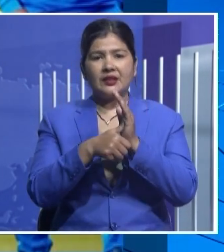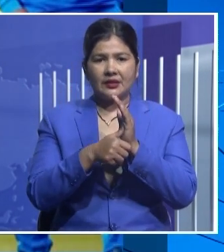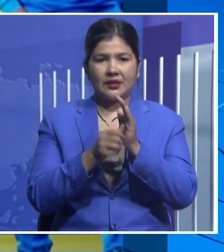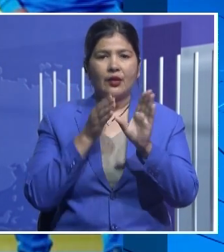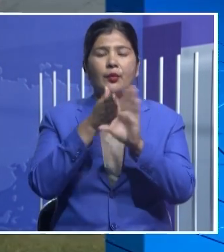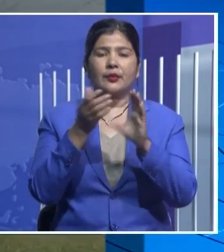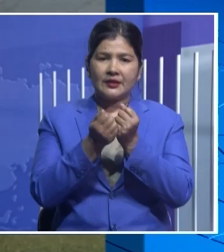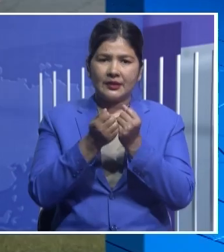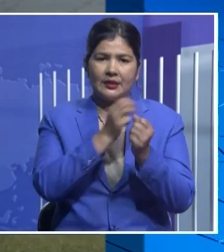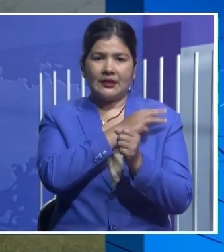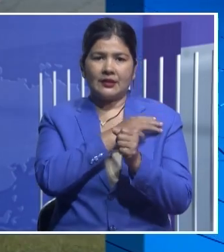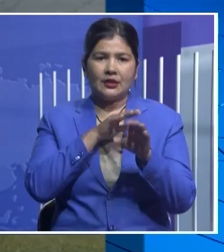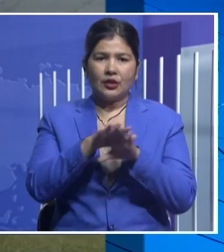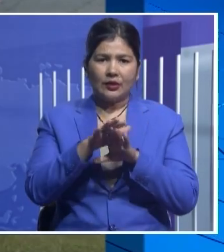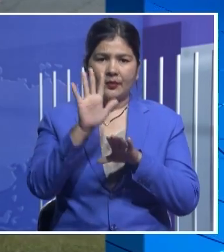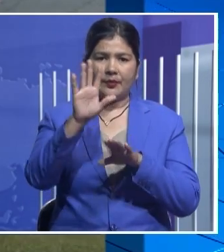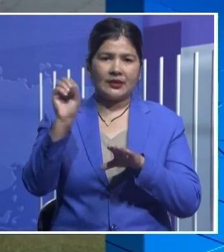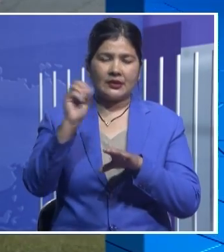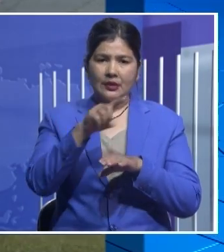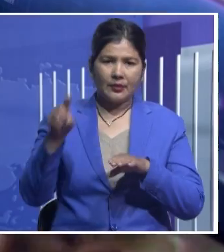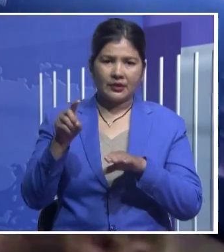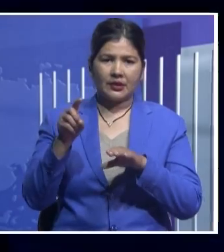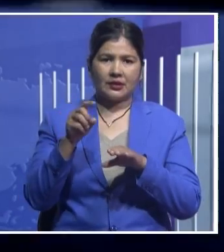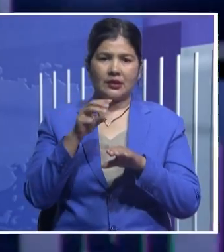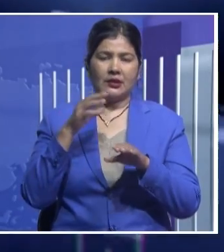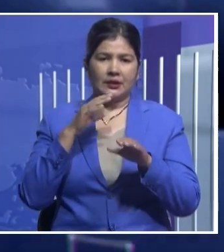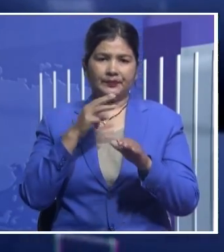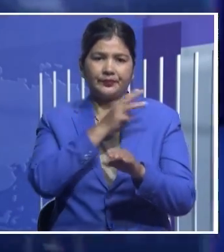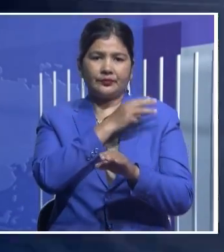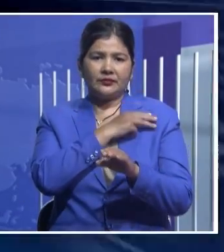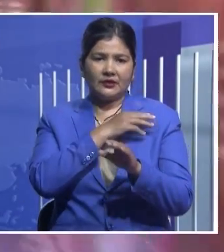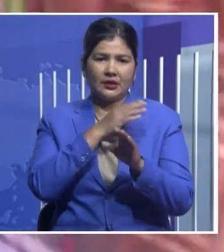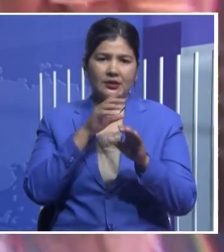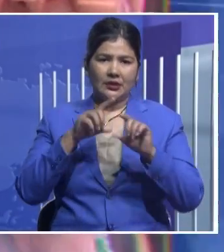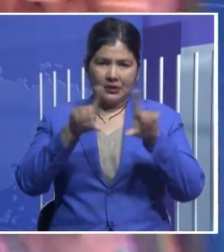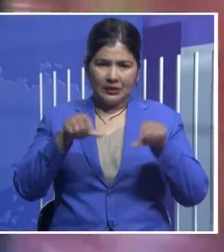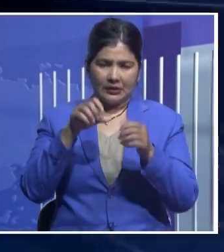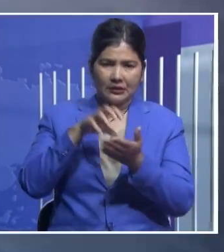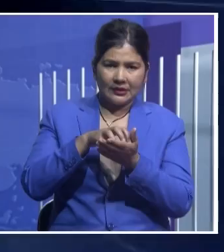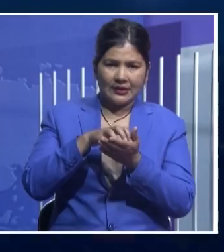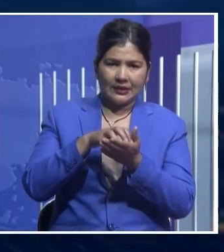निर्णय। 50% सम्म दर्शक रंगशाला भित्र जान पाउने।